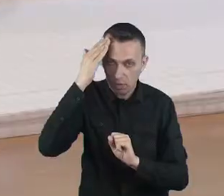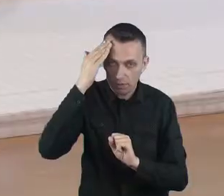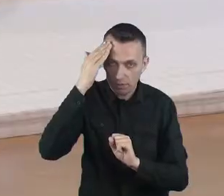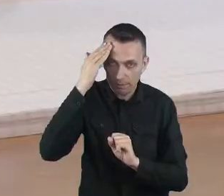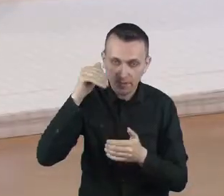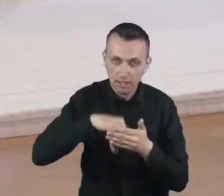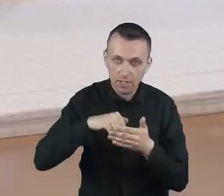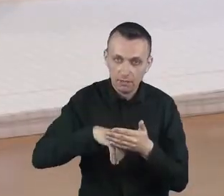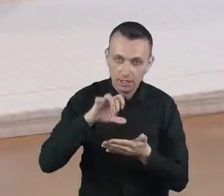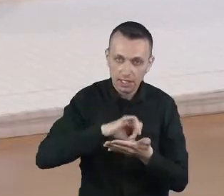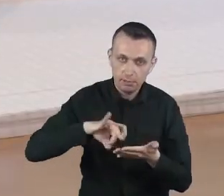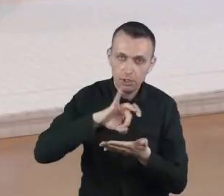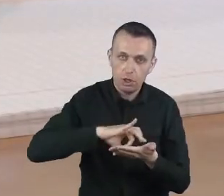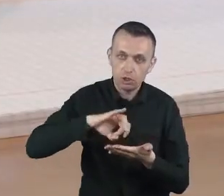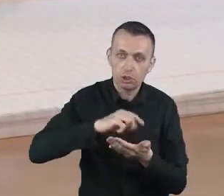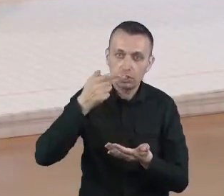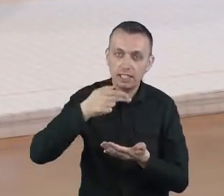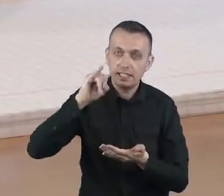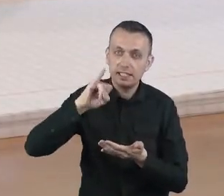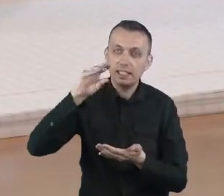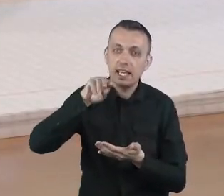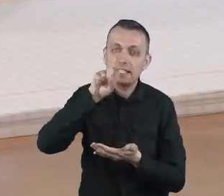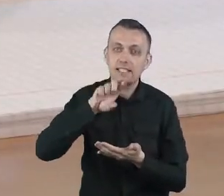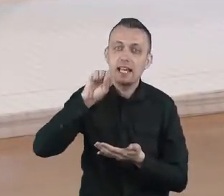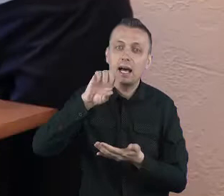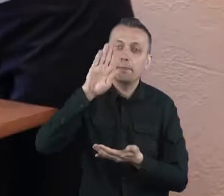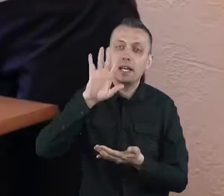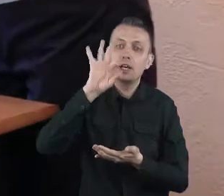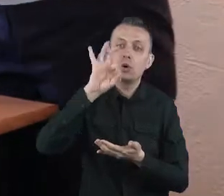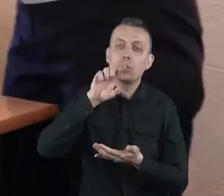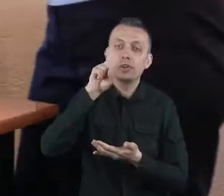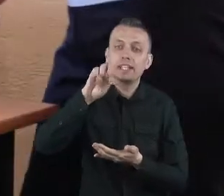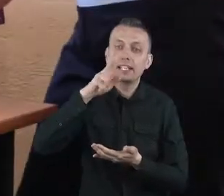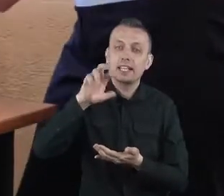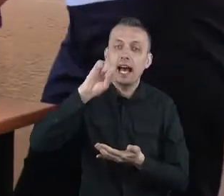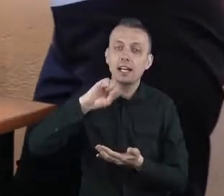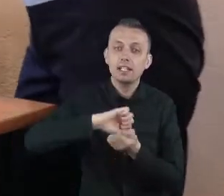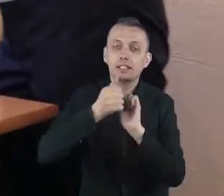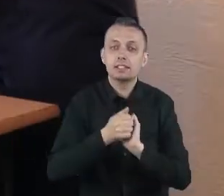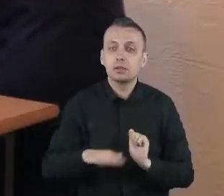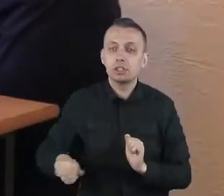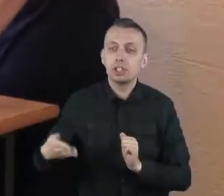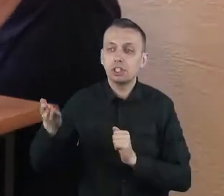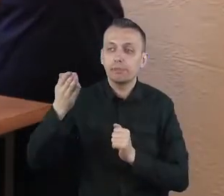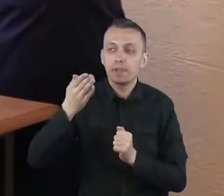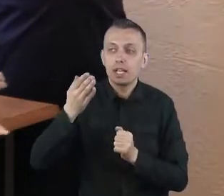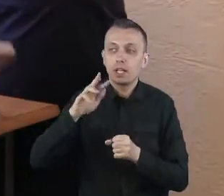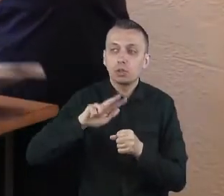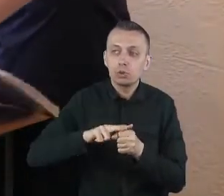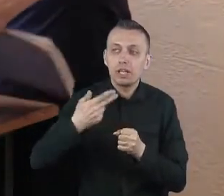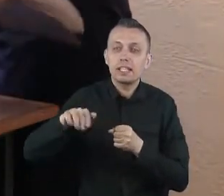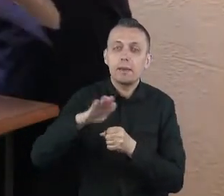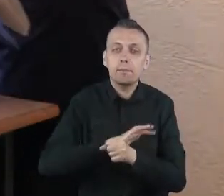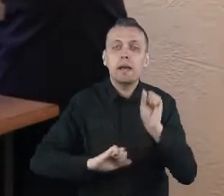wszystkich. Wychowankami ośrodka Niezabudka są dzieci i młodzież z upośledzeniem umysłowym w stopniu głębokim, znacznym i umiarkowanym ze